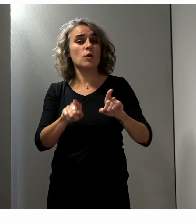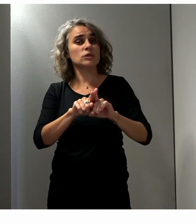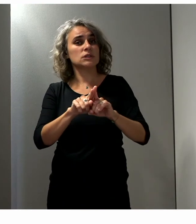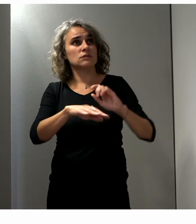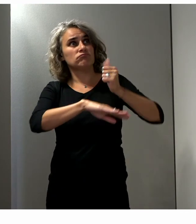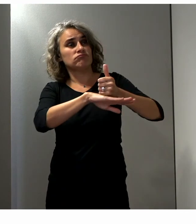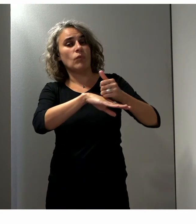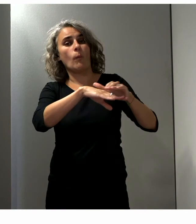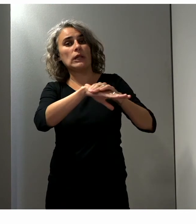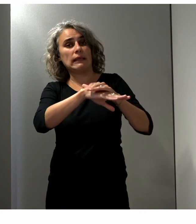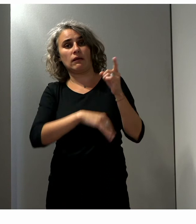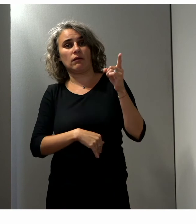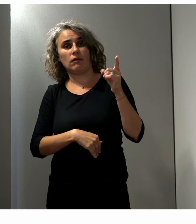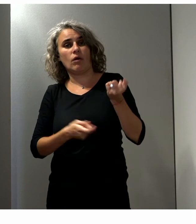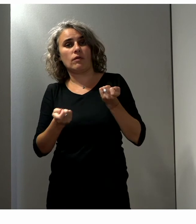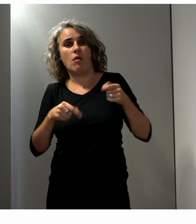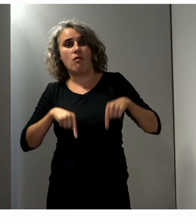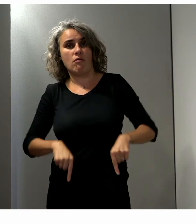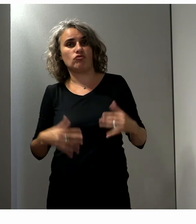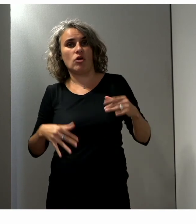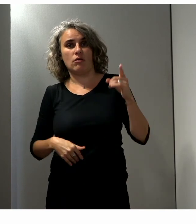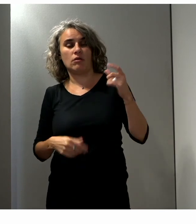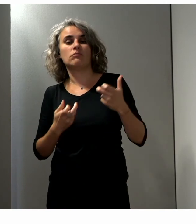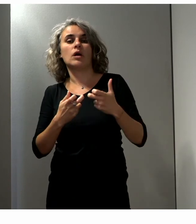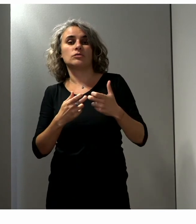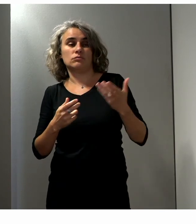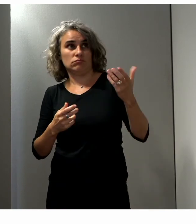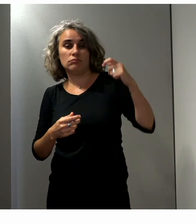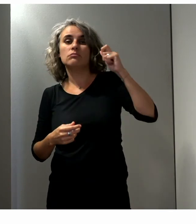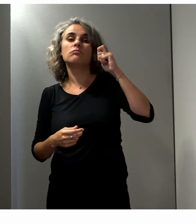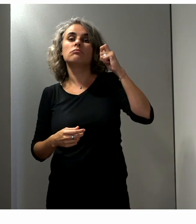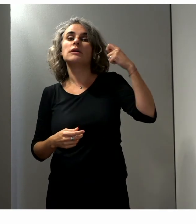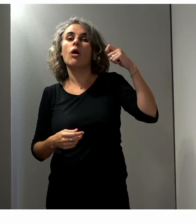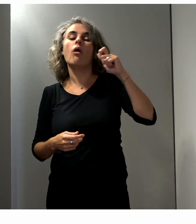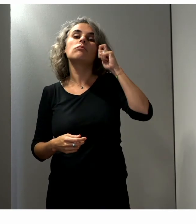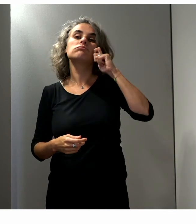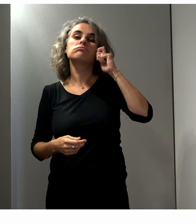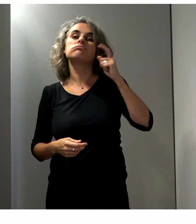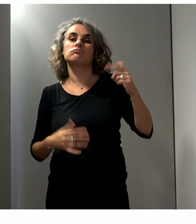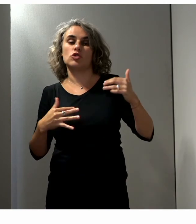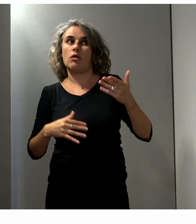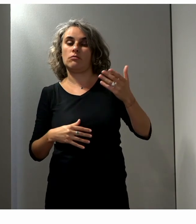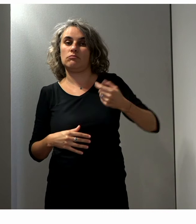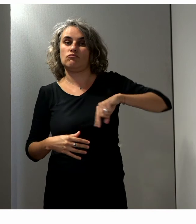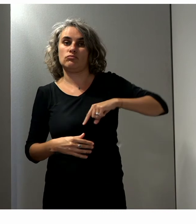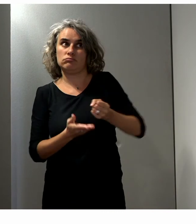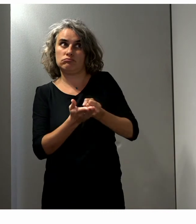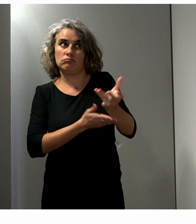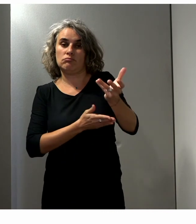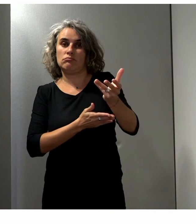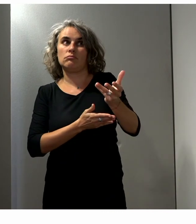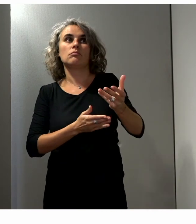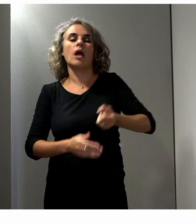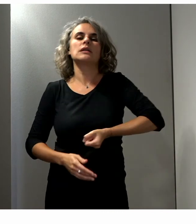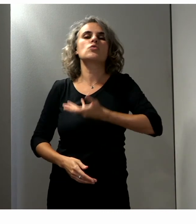du pouvoir exécutif, hein. On a eu l'occasion, y compris pour la présidence de la République, de souligner combien la